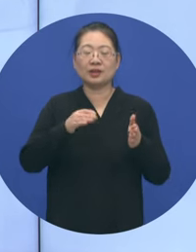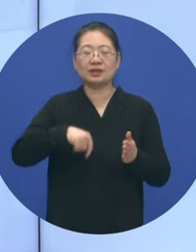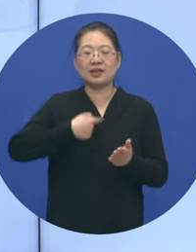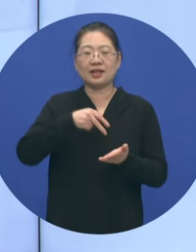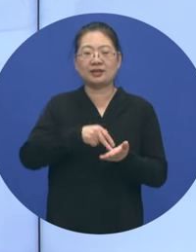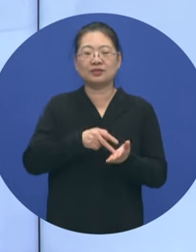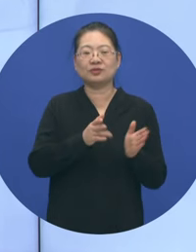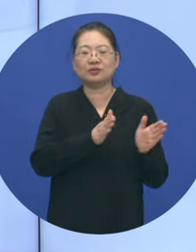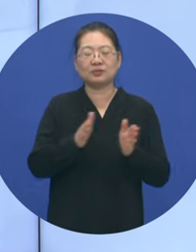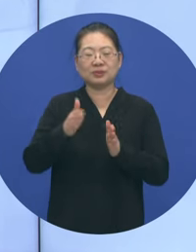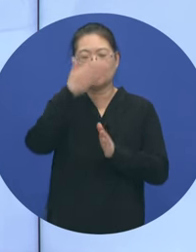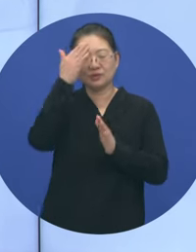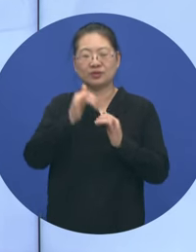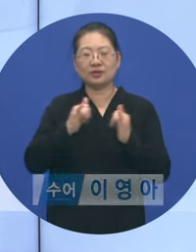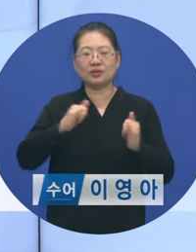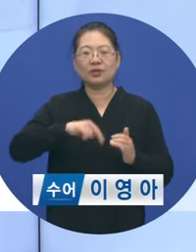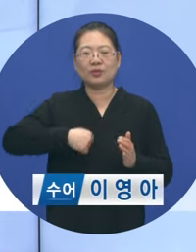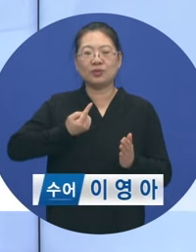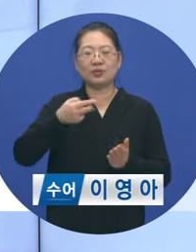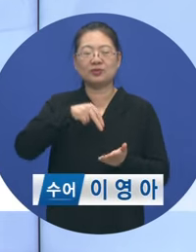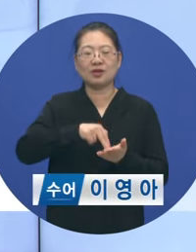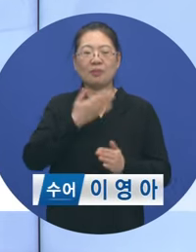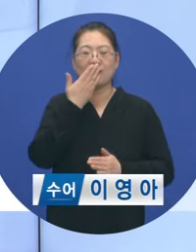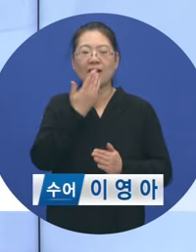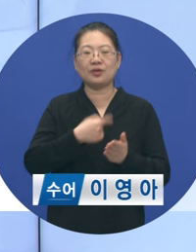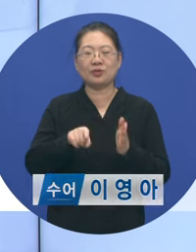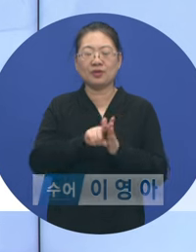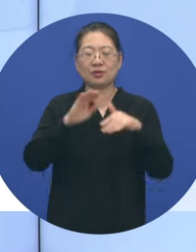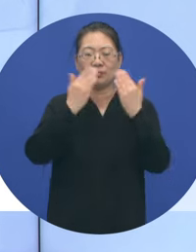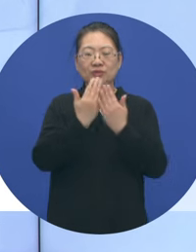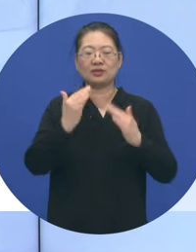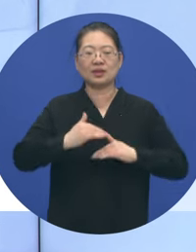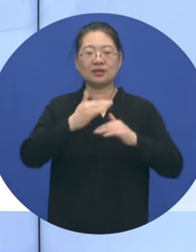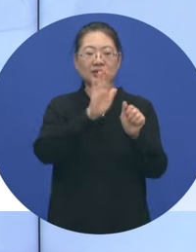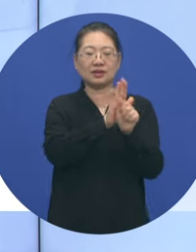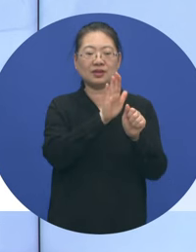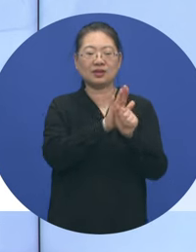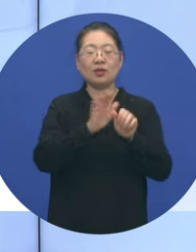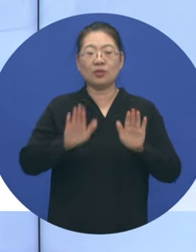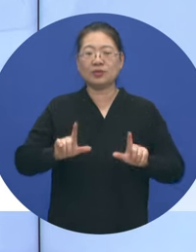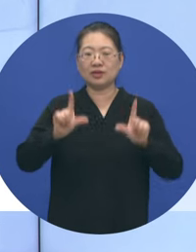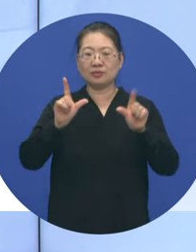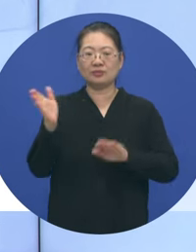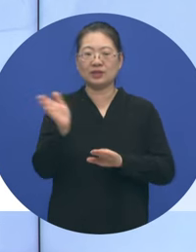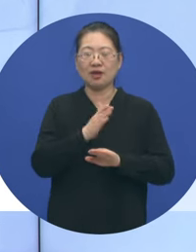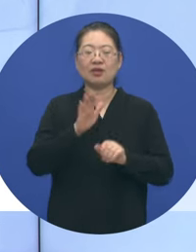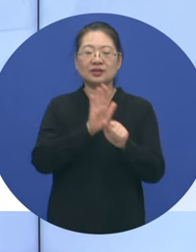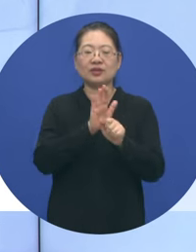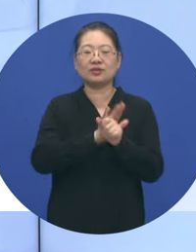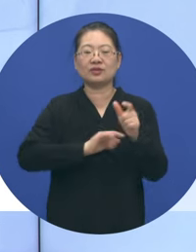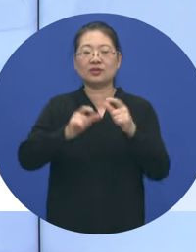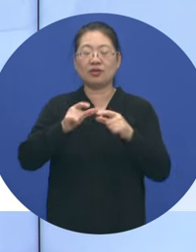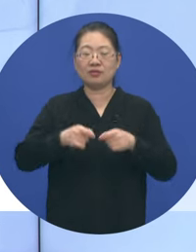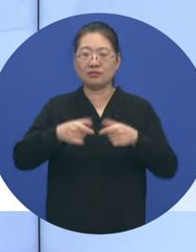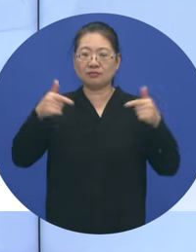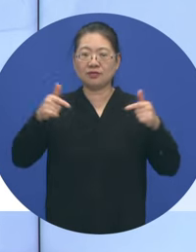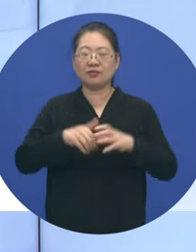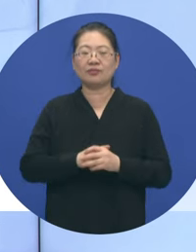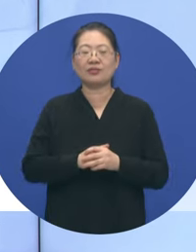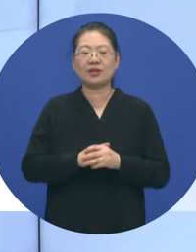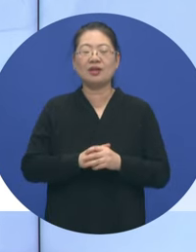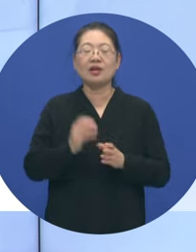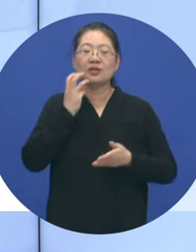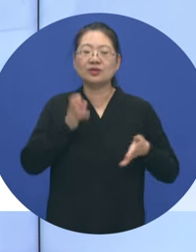경기도는 자립준비 청년이 홀로서기를 할 수 있도록 전과정을 지원하고 있는데요. 올해부터 지원을 더 강화합니다. 이를